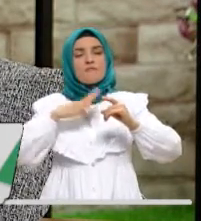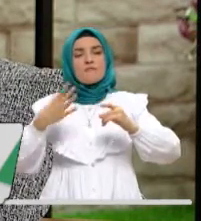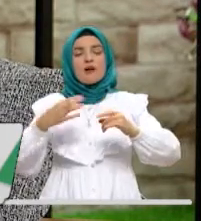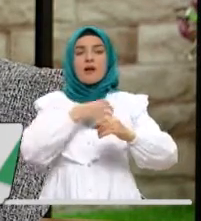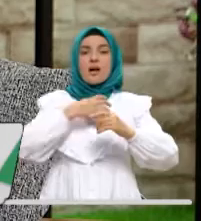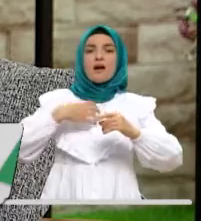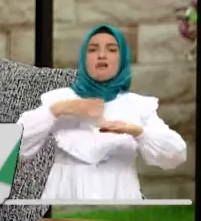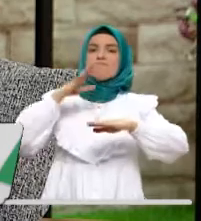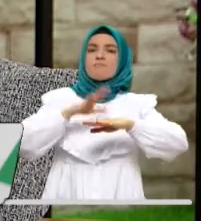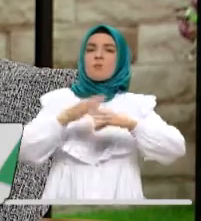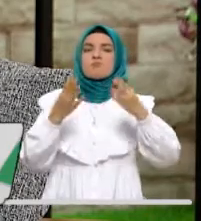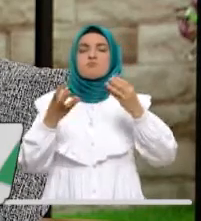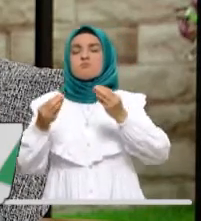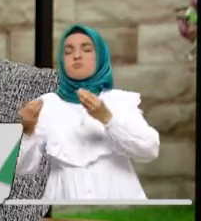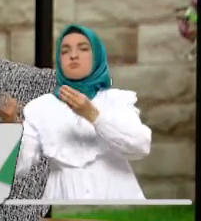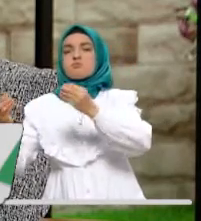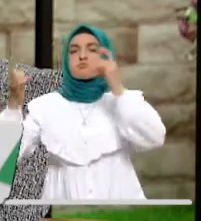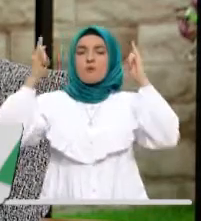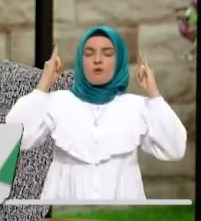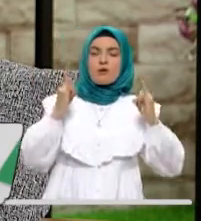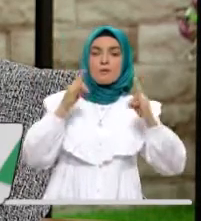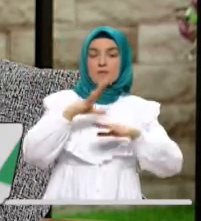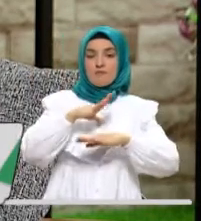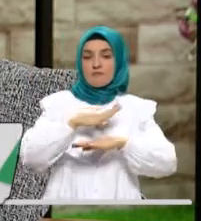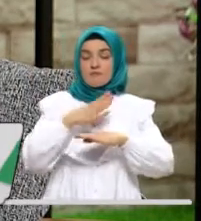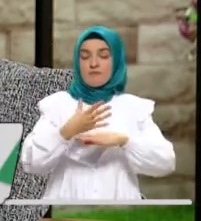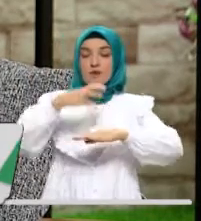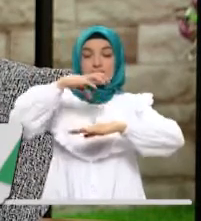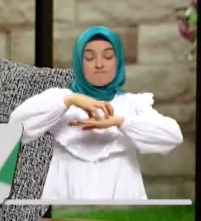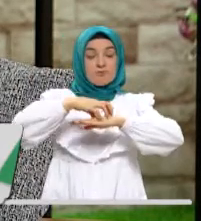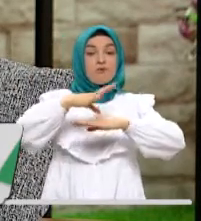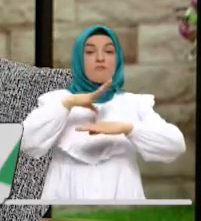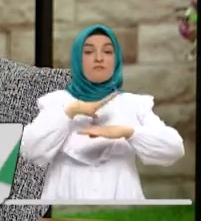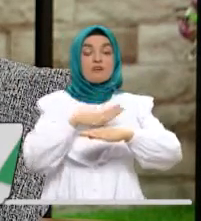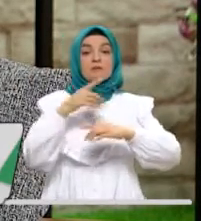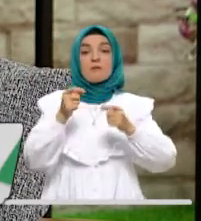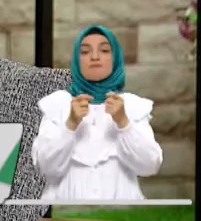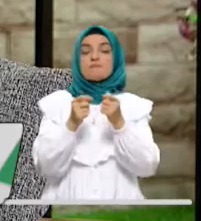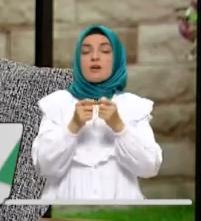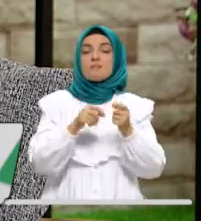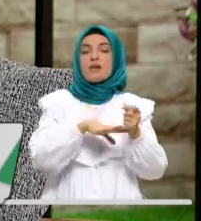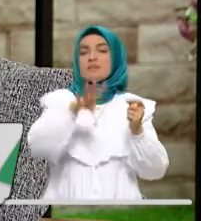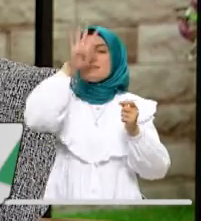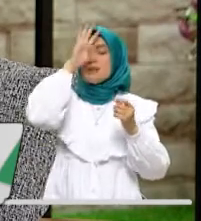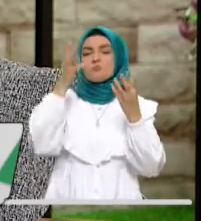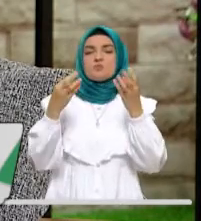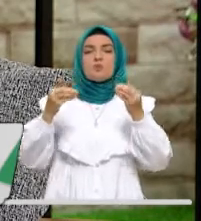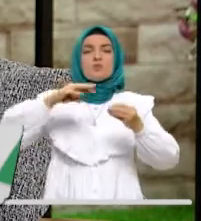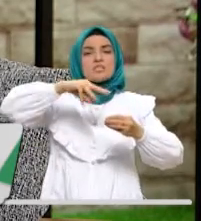Nurmanun Sultan'dan vesaire gibi hepsinin külliyeleri. Bezmi Alem Valide Sultan'ın İstanbul'un pek çok yerindeki çeşmesi